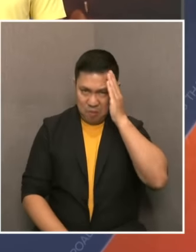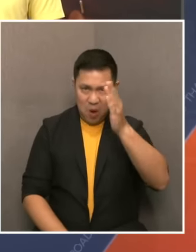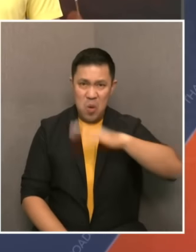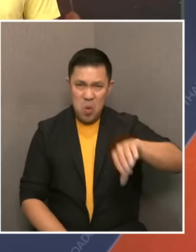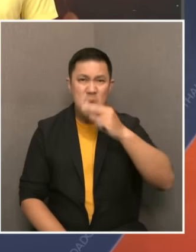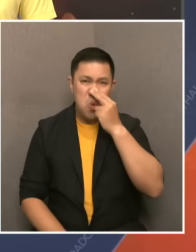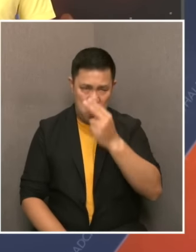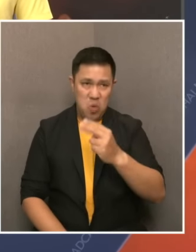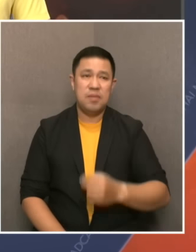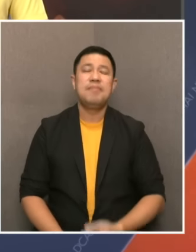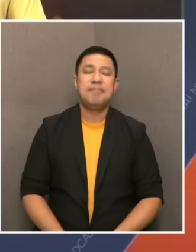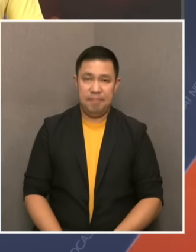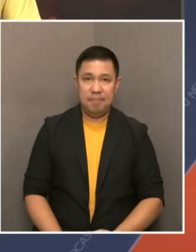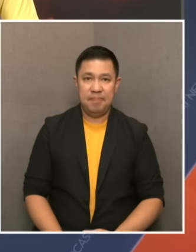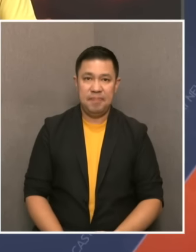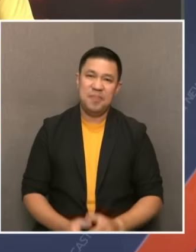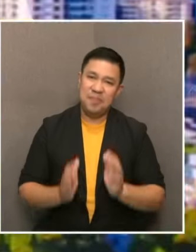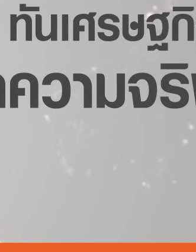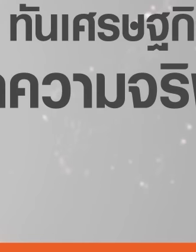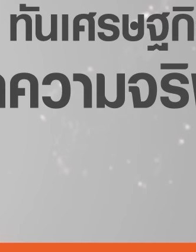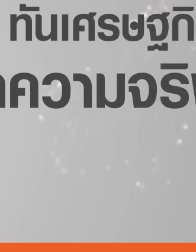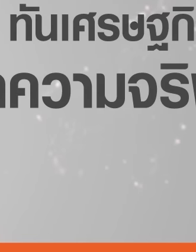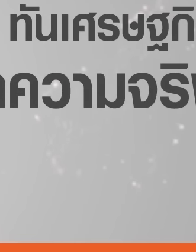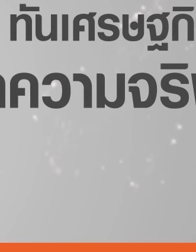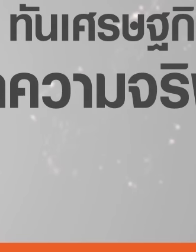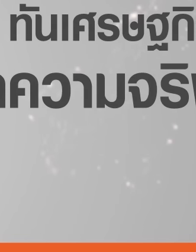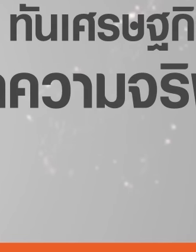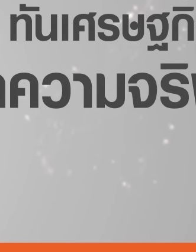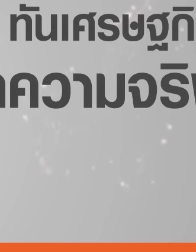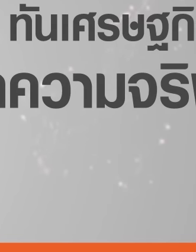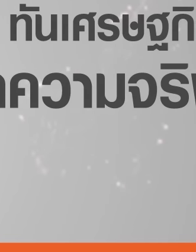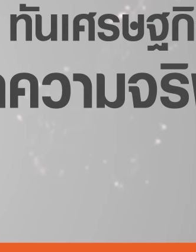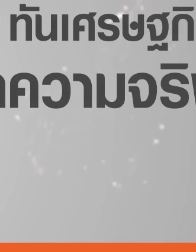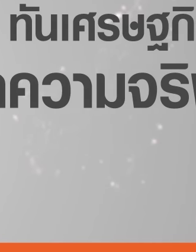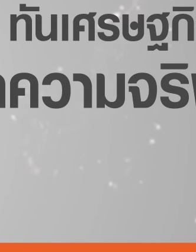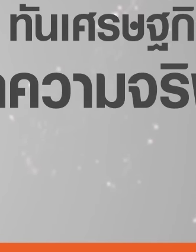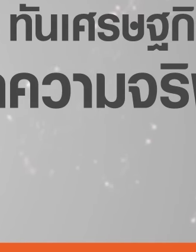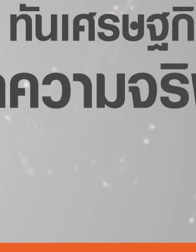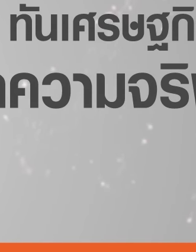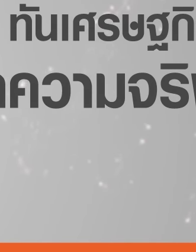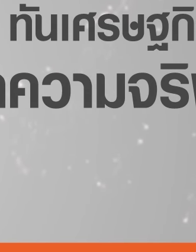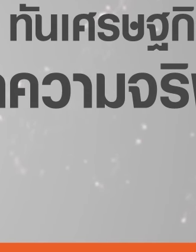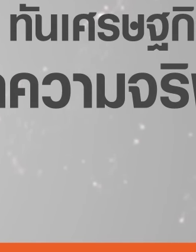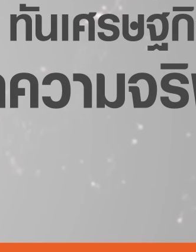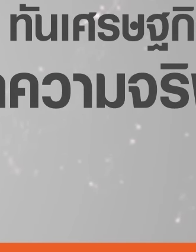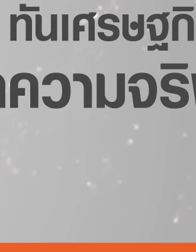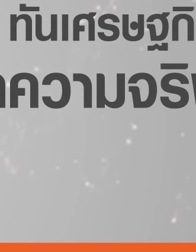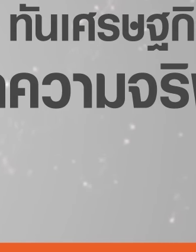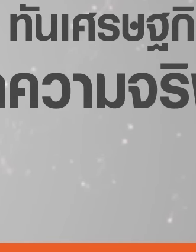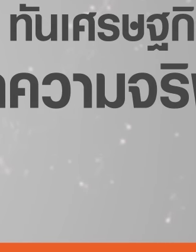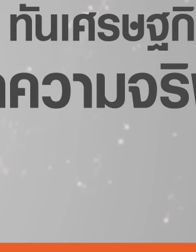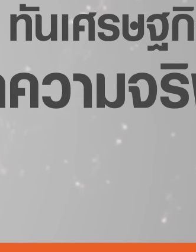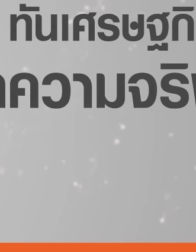คุณผู้ชมมพี่ริซ่าครับค่ะขอบคุณค่ะคุณนิวขอบคุณที่ติดตามรับชมรายการ TNNนวสข่าวเที่ยมนะครับอย่าลืมกด